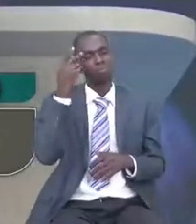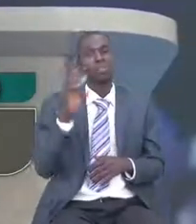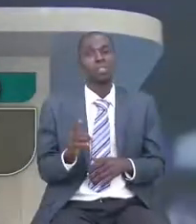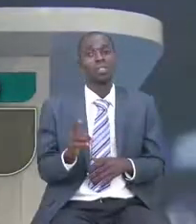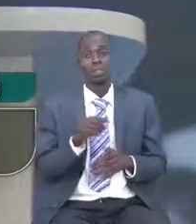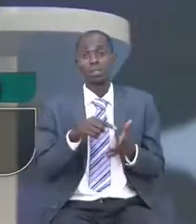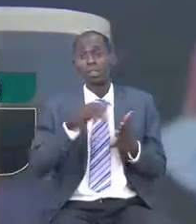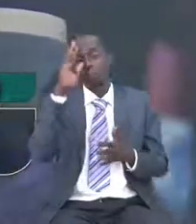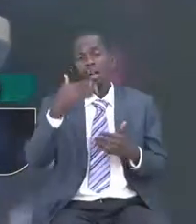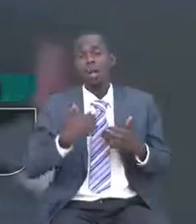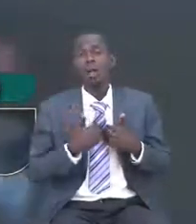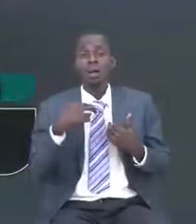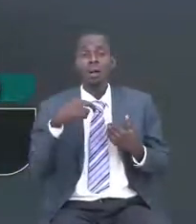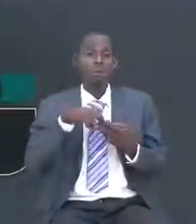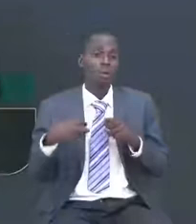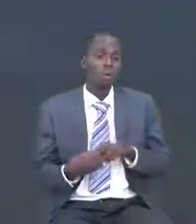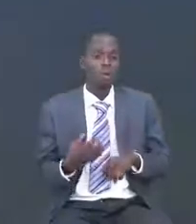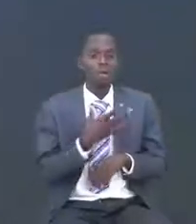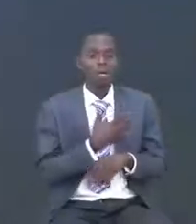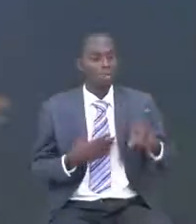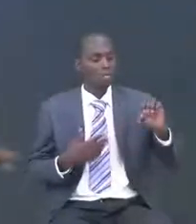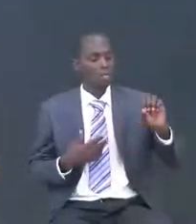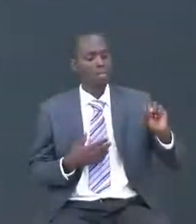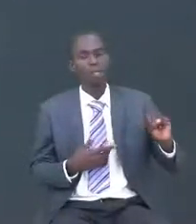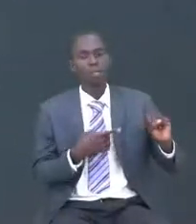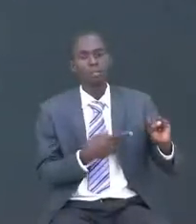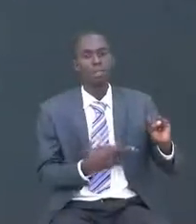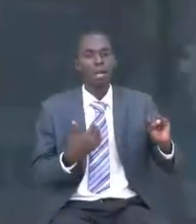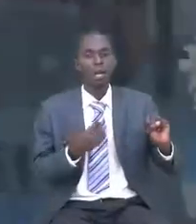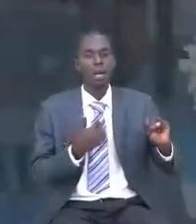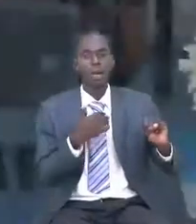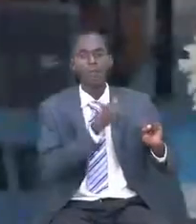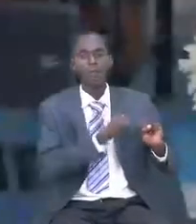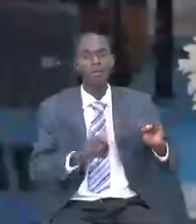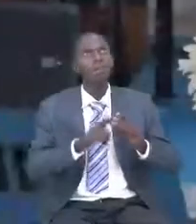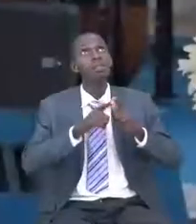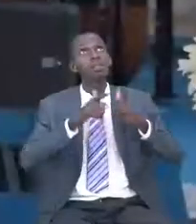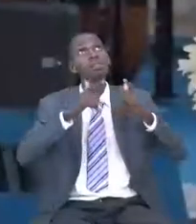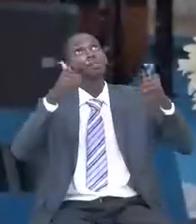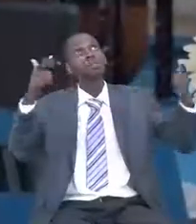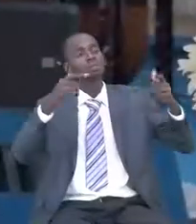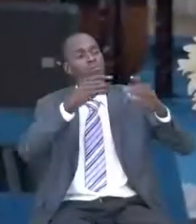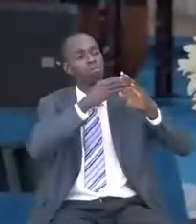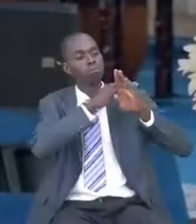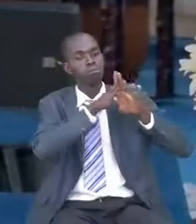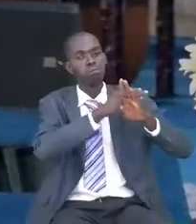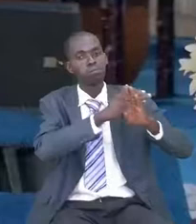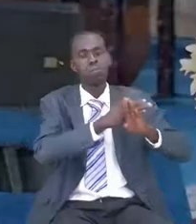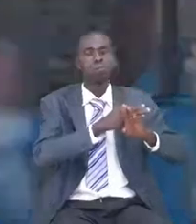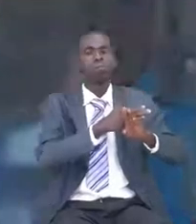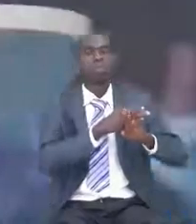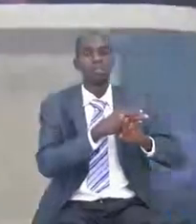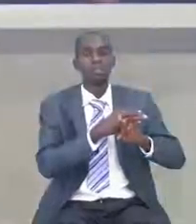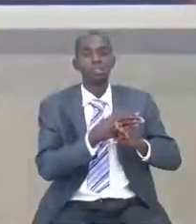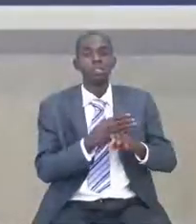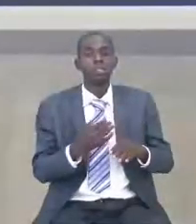des problèmes. Ensuite, les pierres d'achoppement, une grande pierre d'achoppement. Il y avait